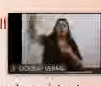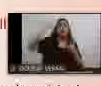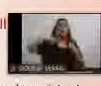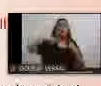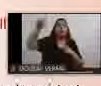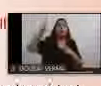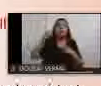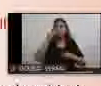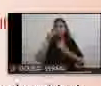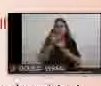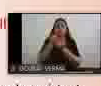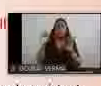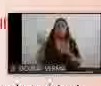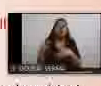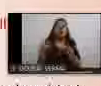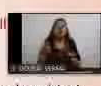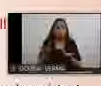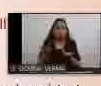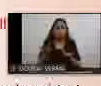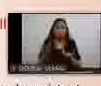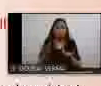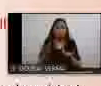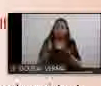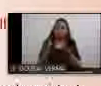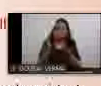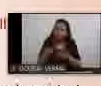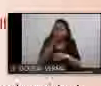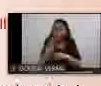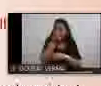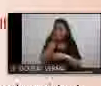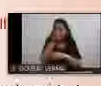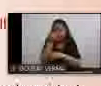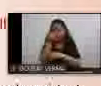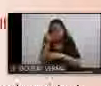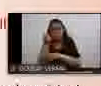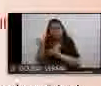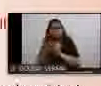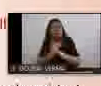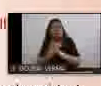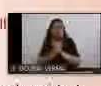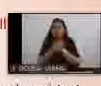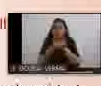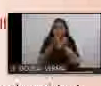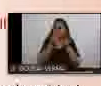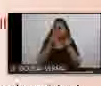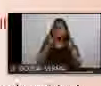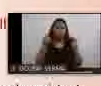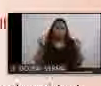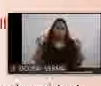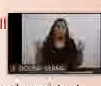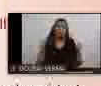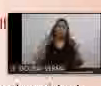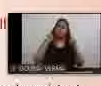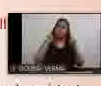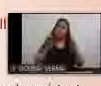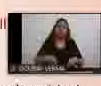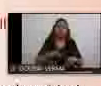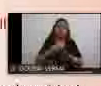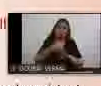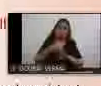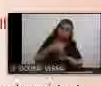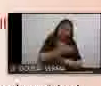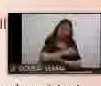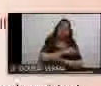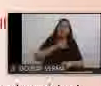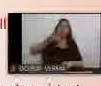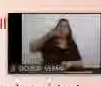सो ऑल दीज इनहेरेंट स्मॉलर स्किल्स हैव टू बी डेवलप्ड before we expect